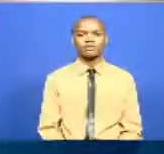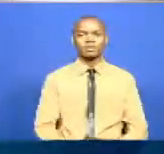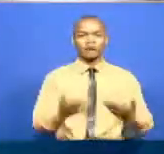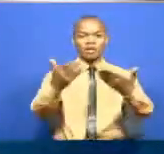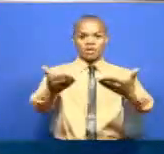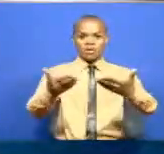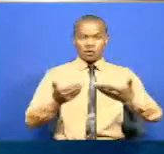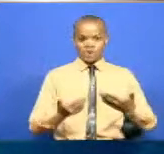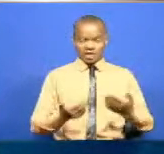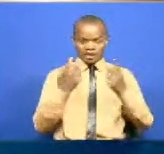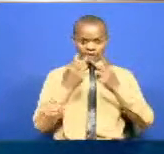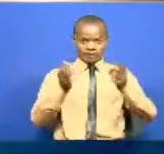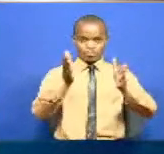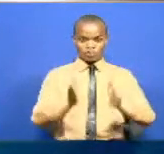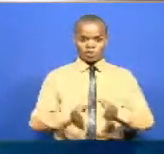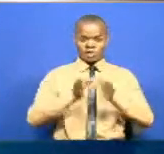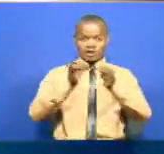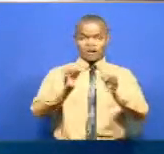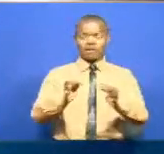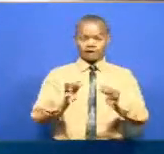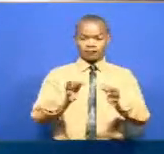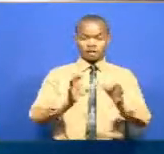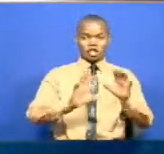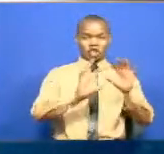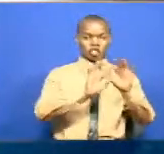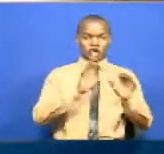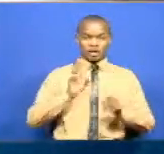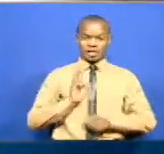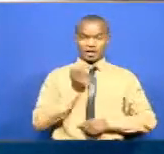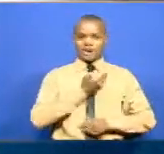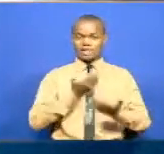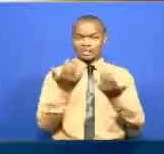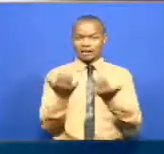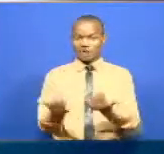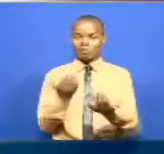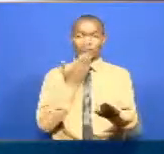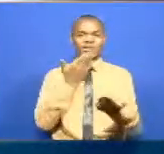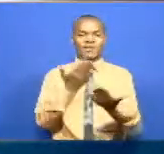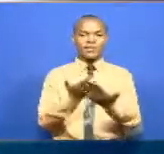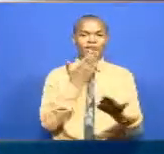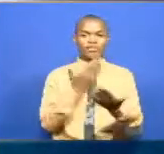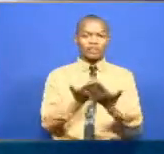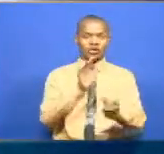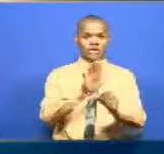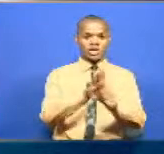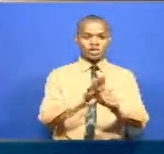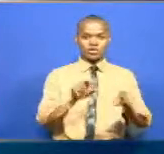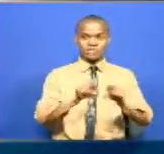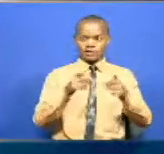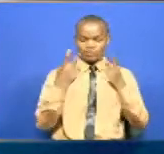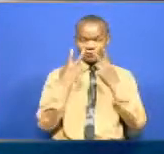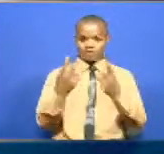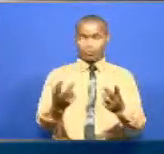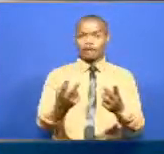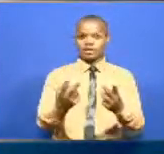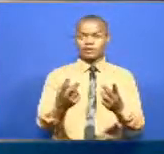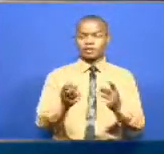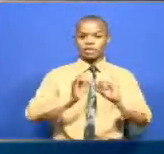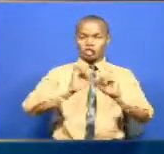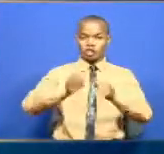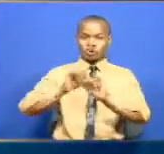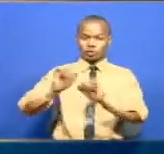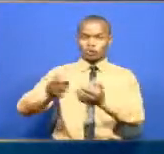Karibu tena mtazamaji, na iwapo ndio mwanzo unajiunga nasi, nasema asante sana na unatazama taarifa za Darubini